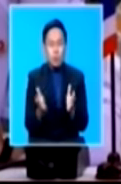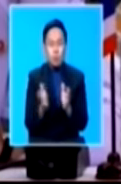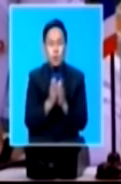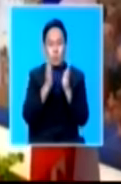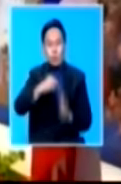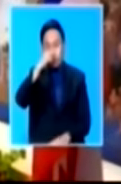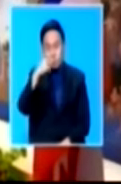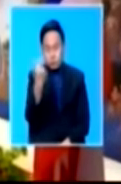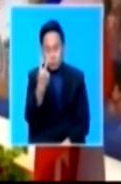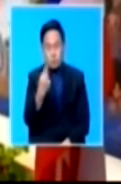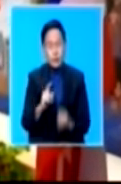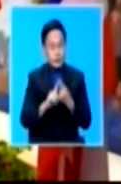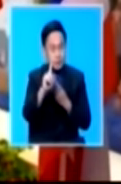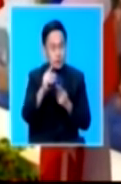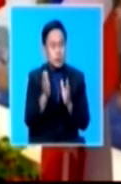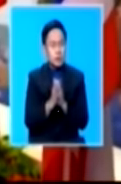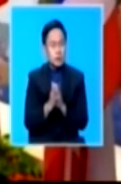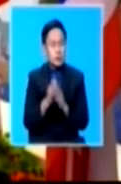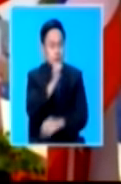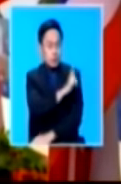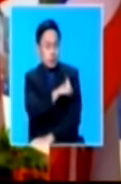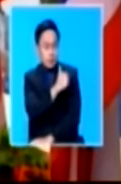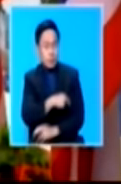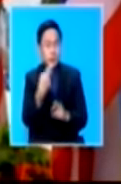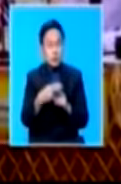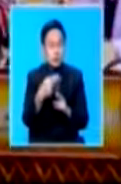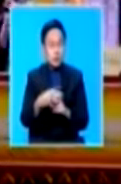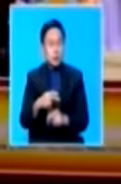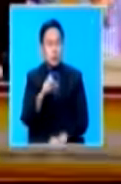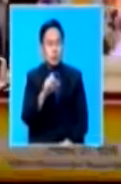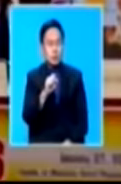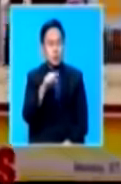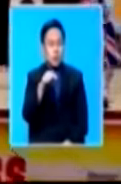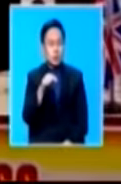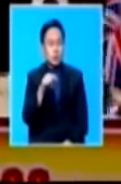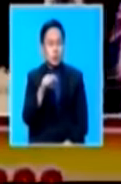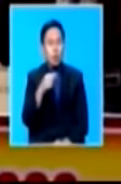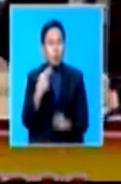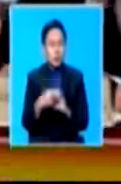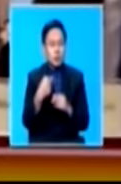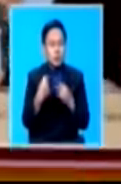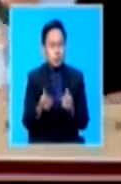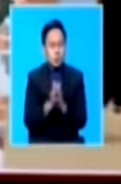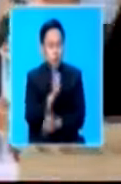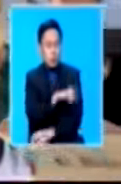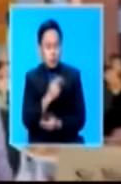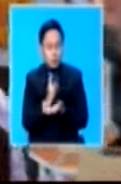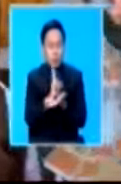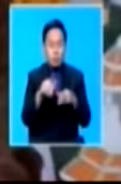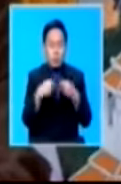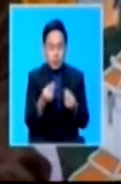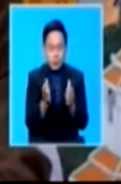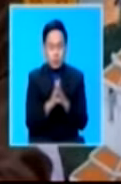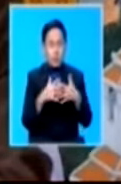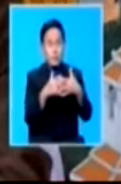ท่าน1คือสาขาการแพทย์นะครับได้แก่ศาสตราจารย์นายแพทย์มอร์ตันเอ็มมาเลอร์จากประเทศอเม